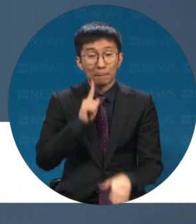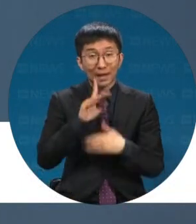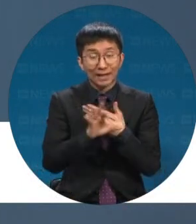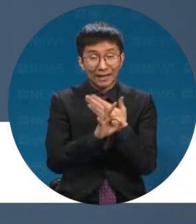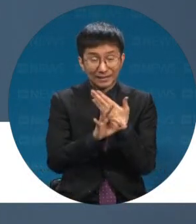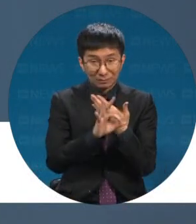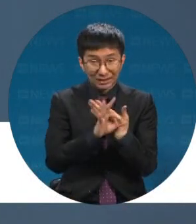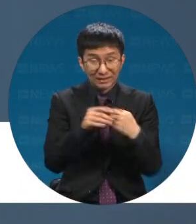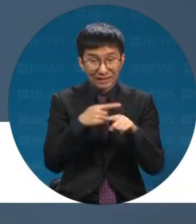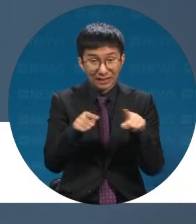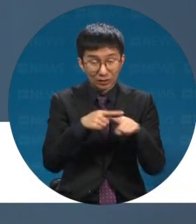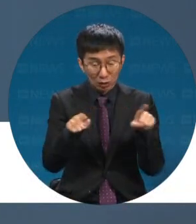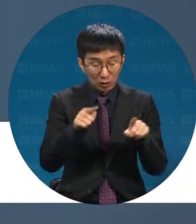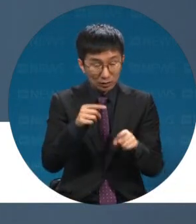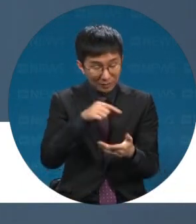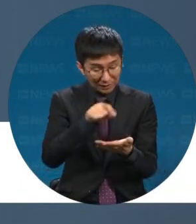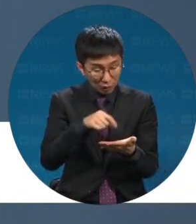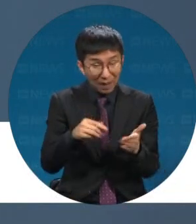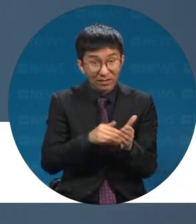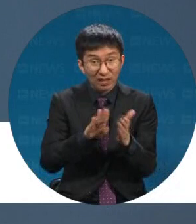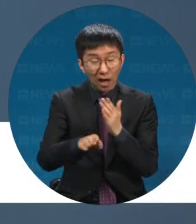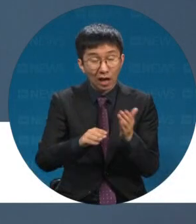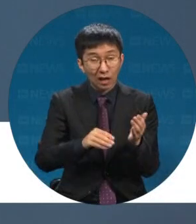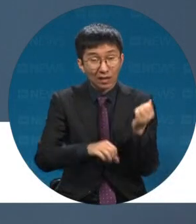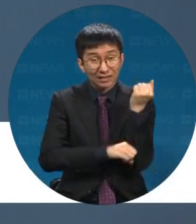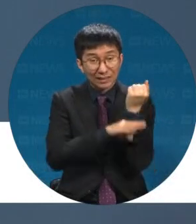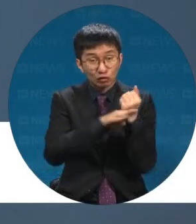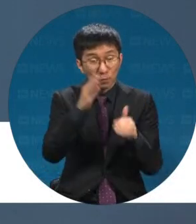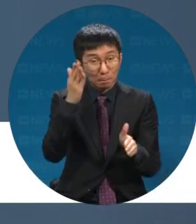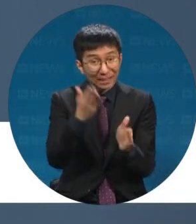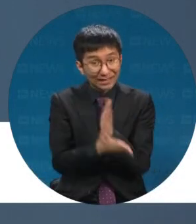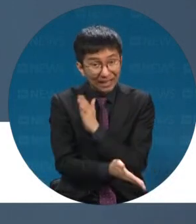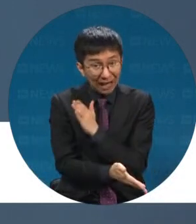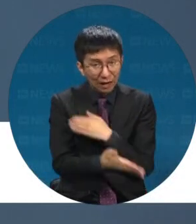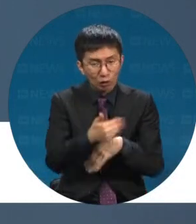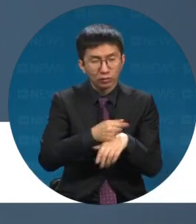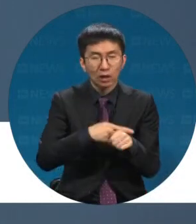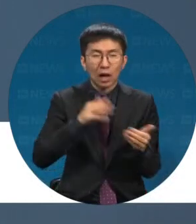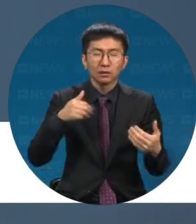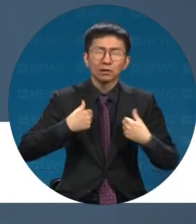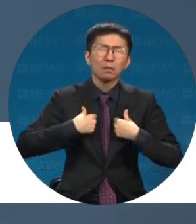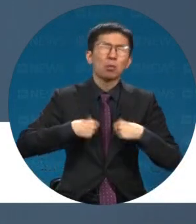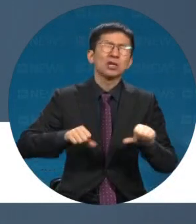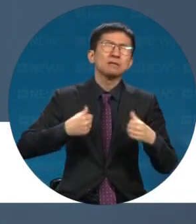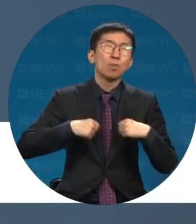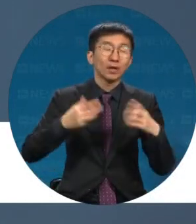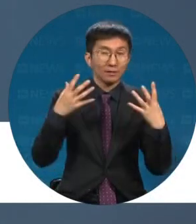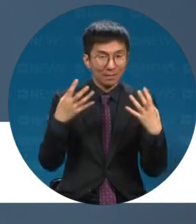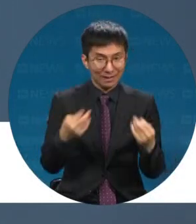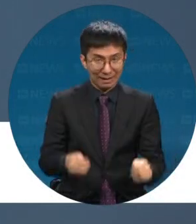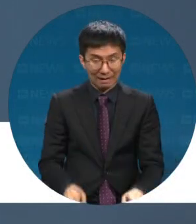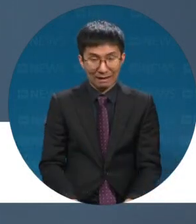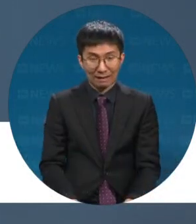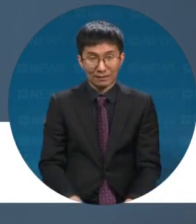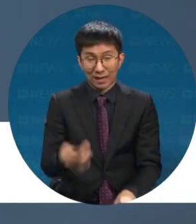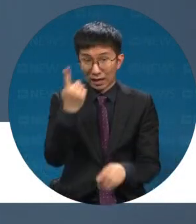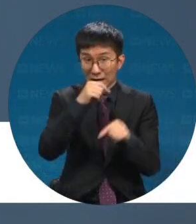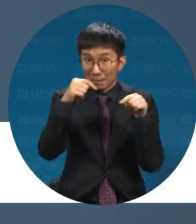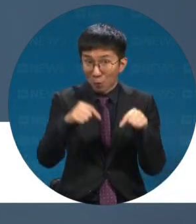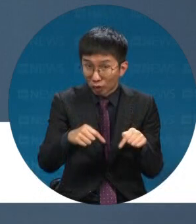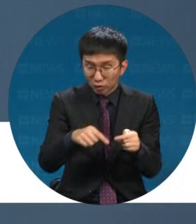가채점을 해서 그 최저학력 기준을 못 맞췄다 라고 한다라고 하면 학생들이 포기하거든요. 근데 주로